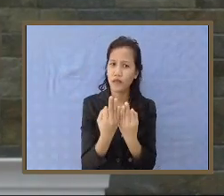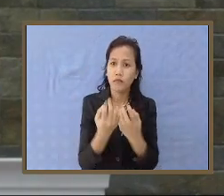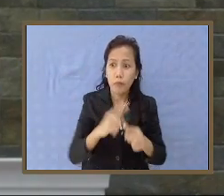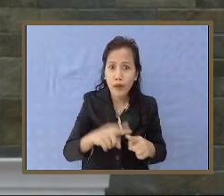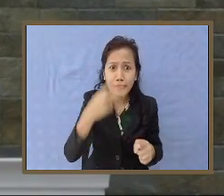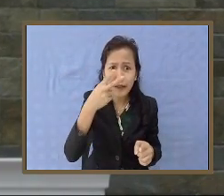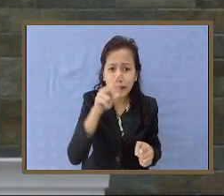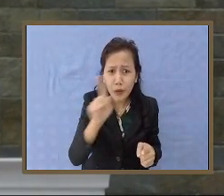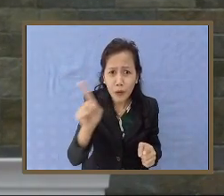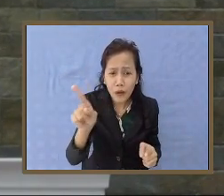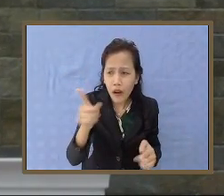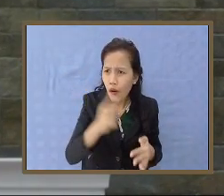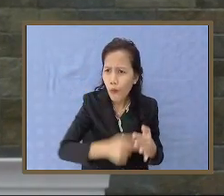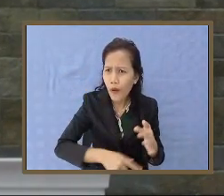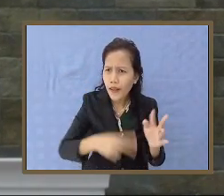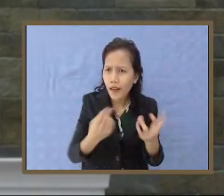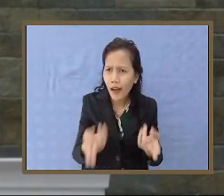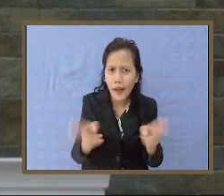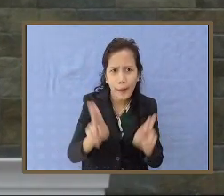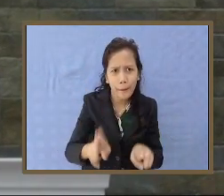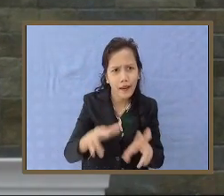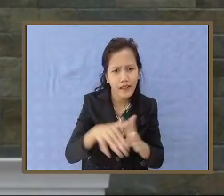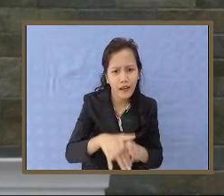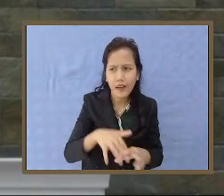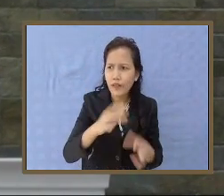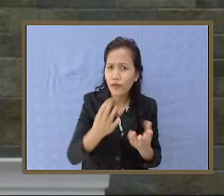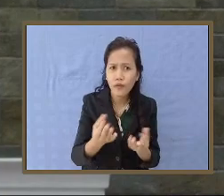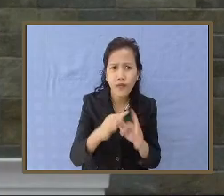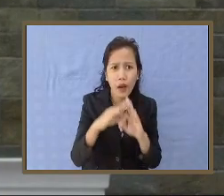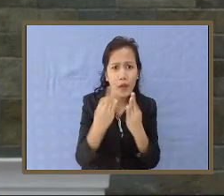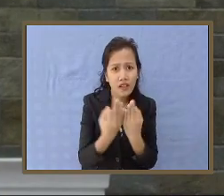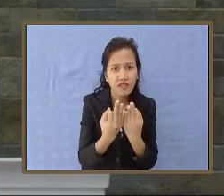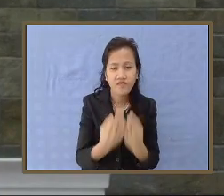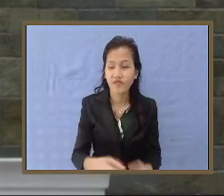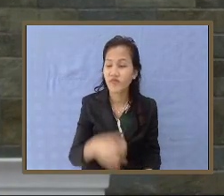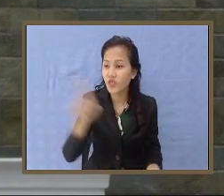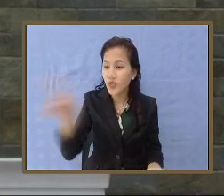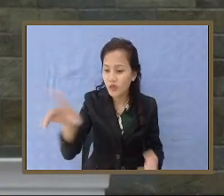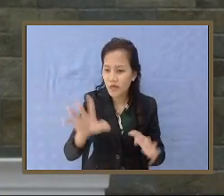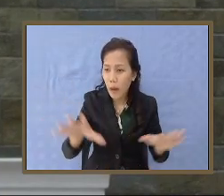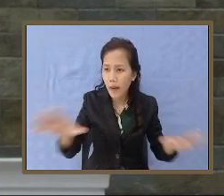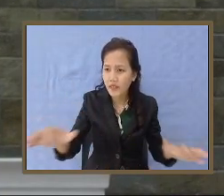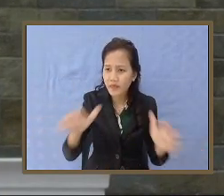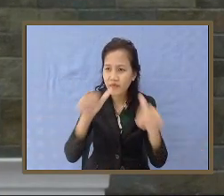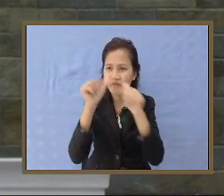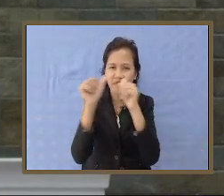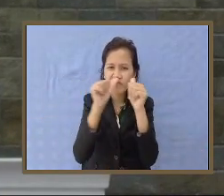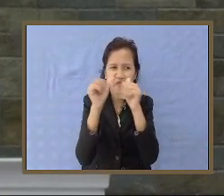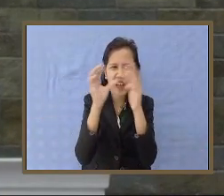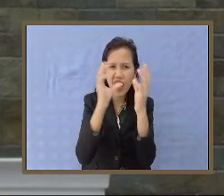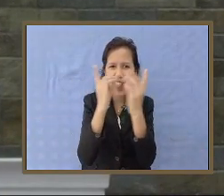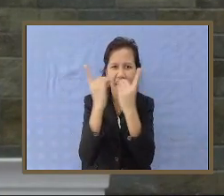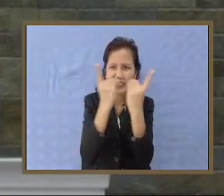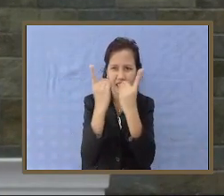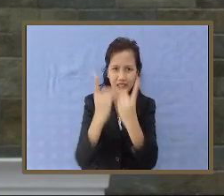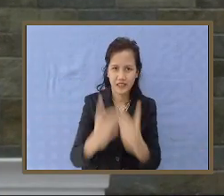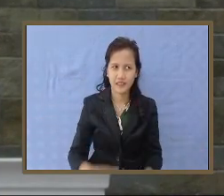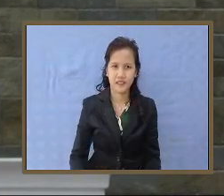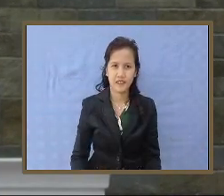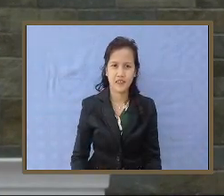na kung anong nangyari sa pamilya, ayun, yung anak pa rin ay naging drug addict, yung mga anak nila ay nagkaroon